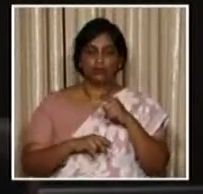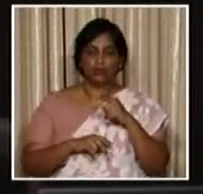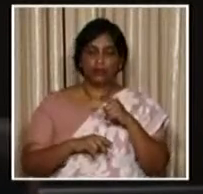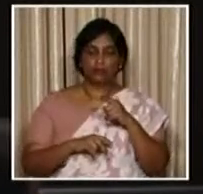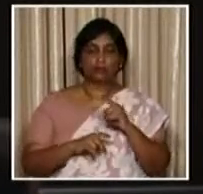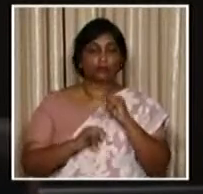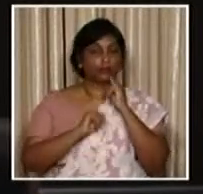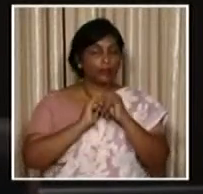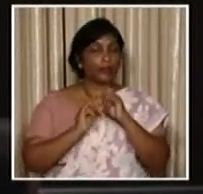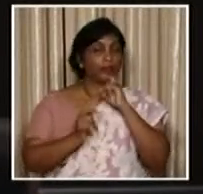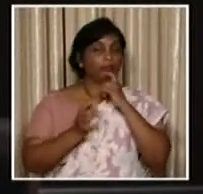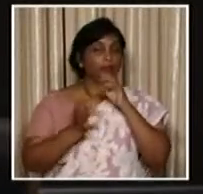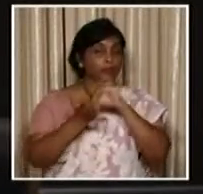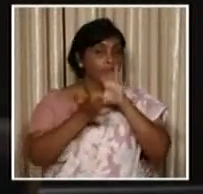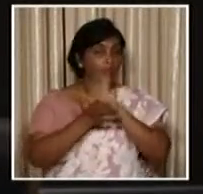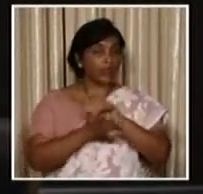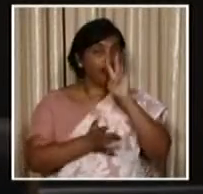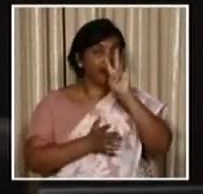චෝදනා